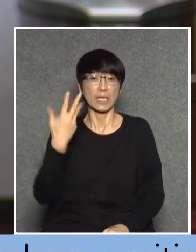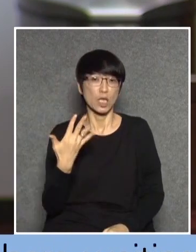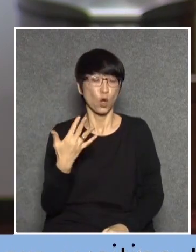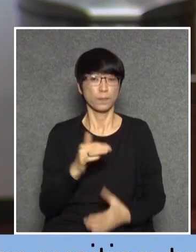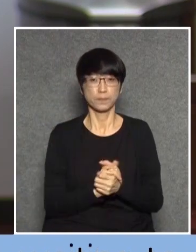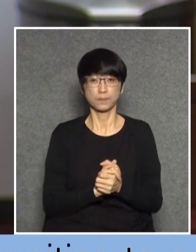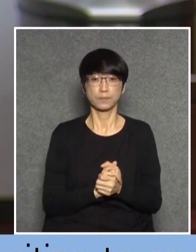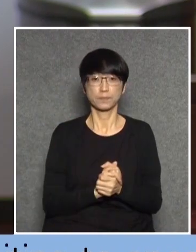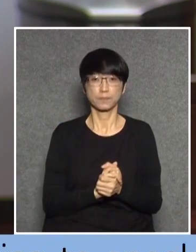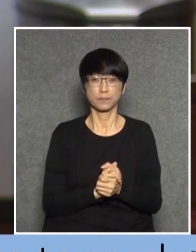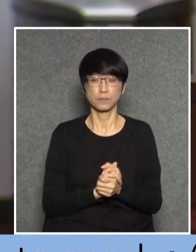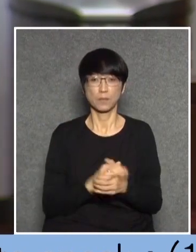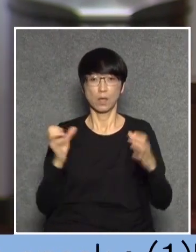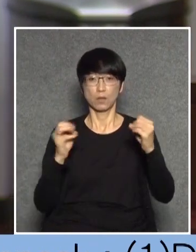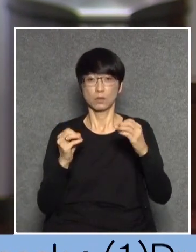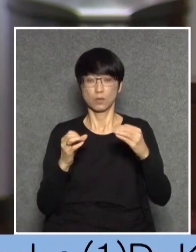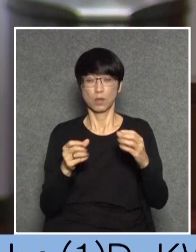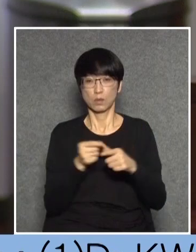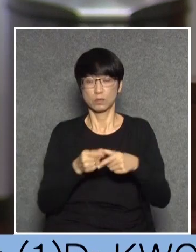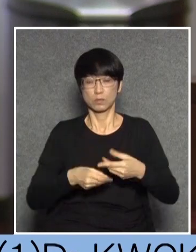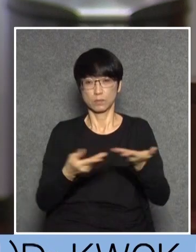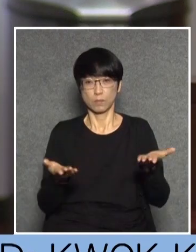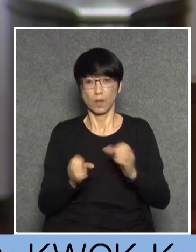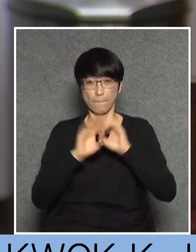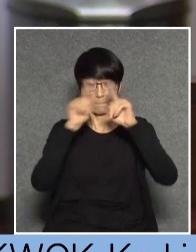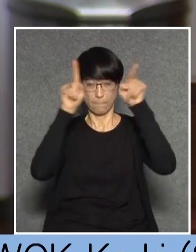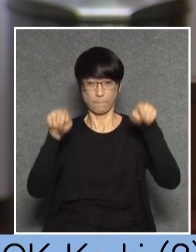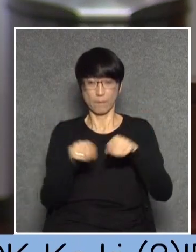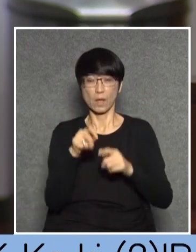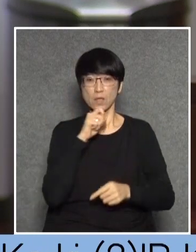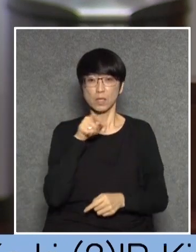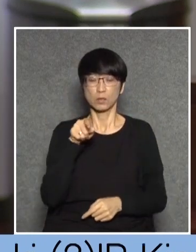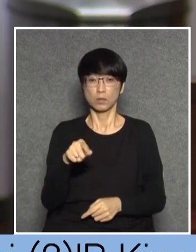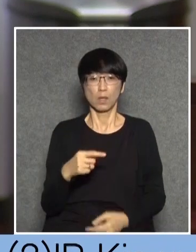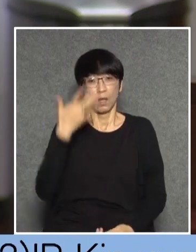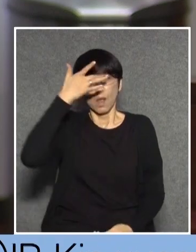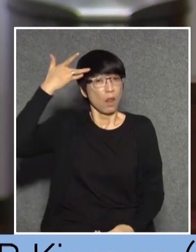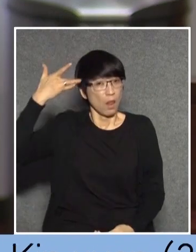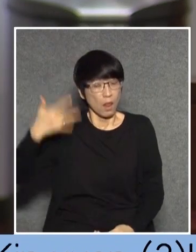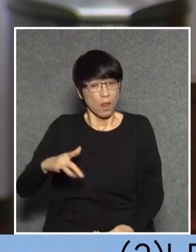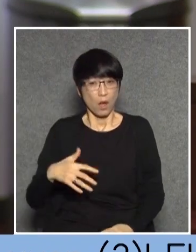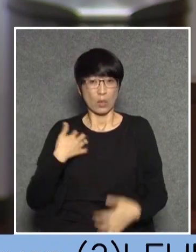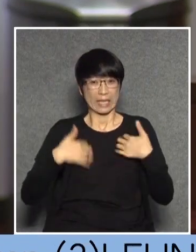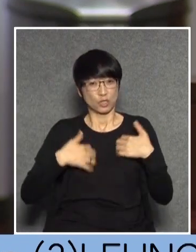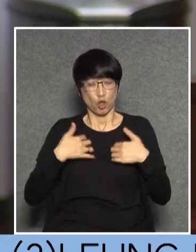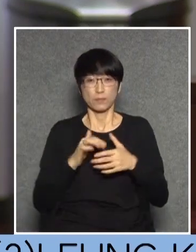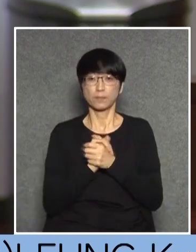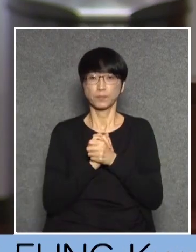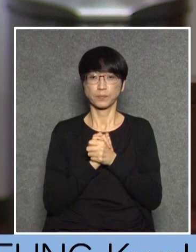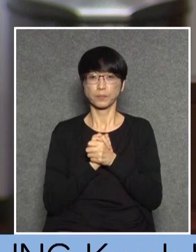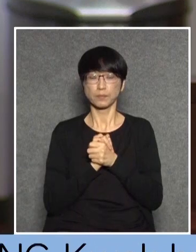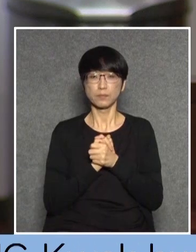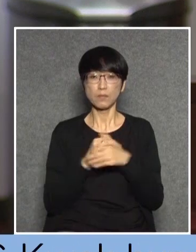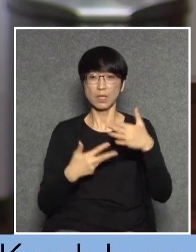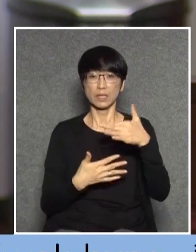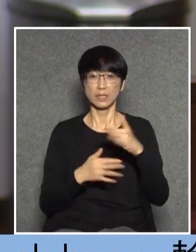哋開咗幾次公開聆訊，又發表咗個報告，我哋個個都一額汗，大家好緊張，係嘛？究竟幾時